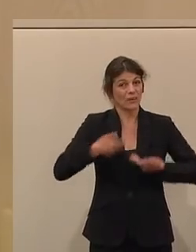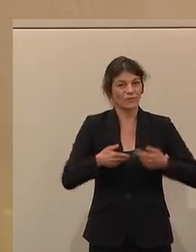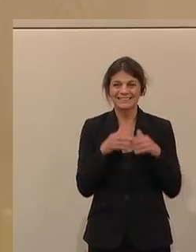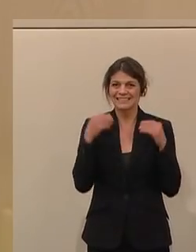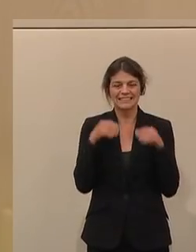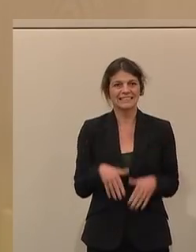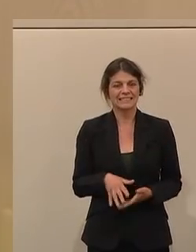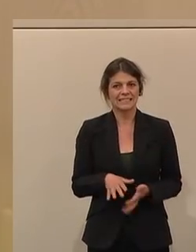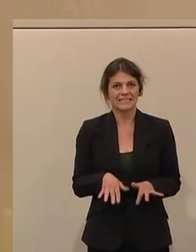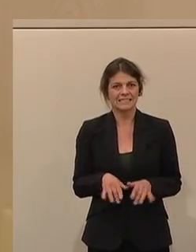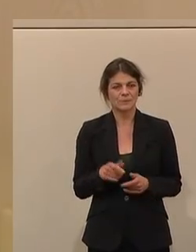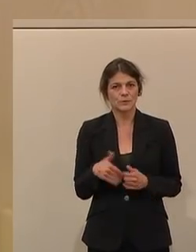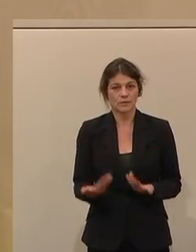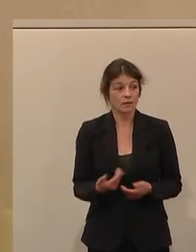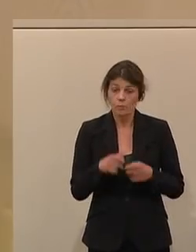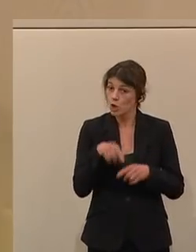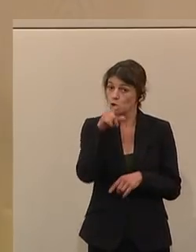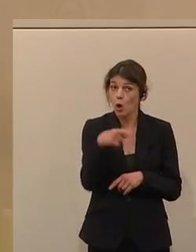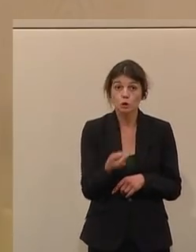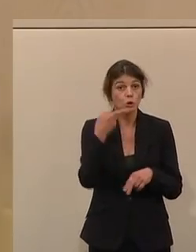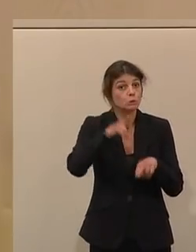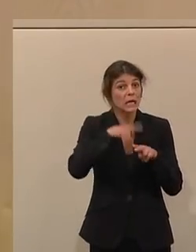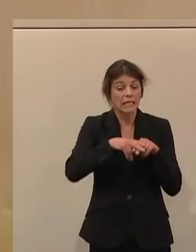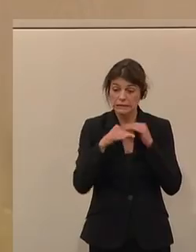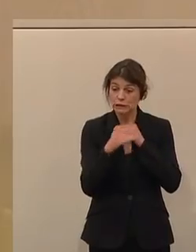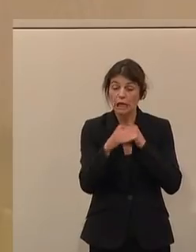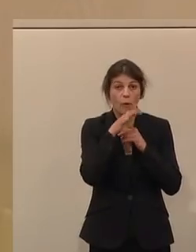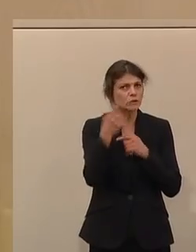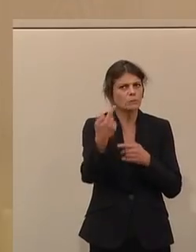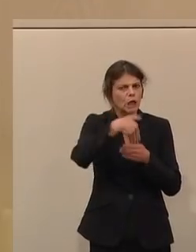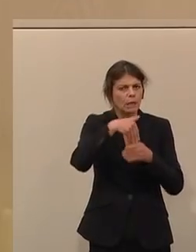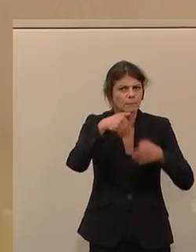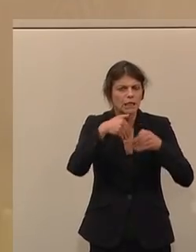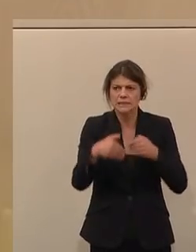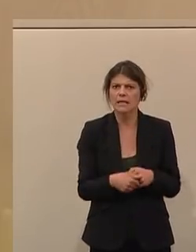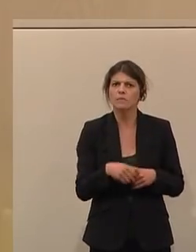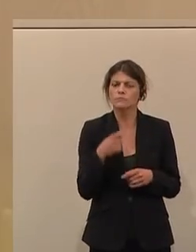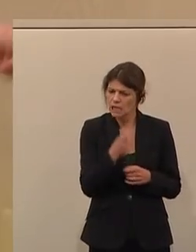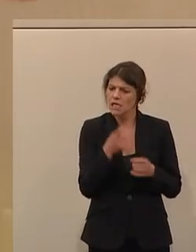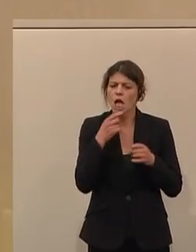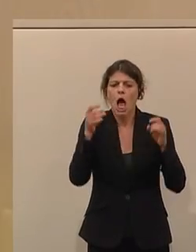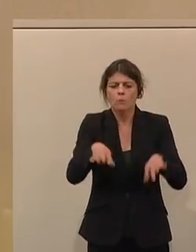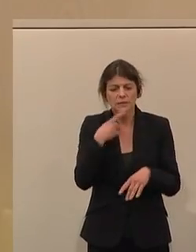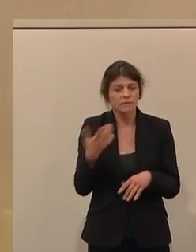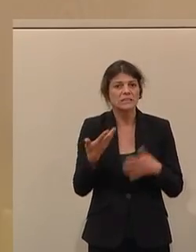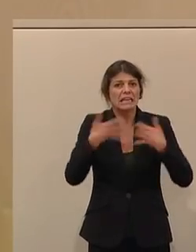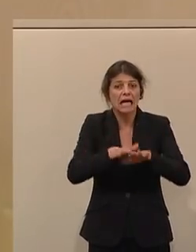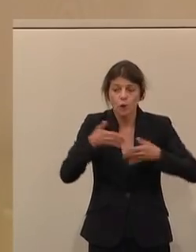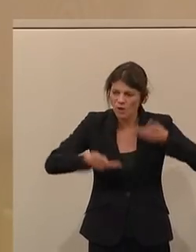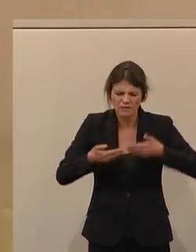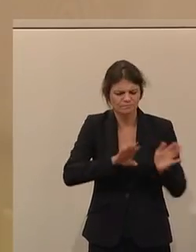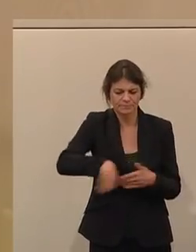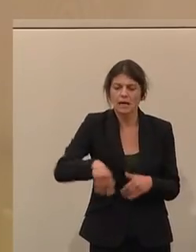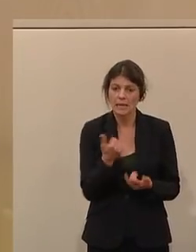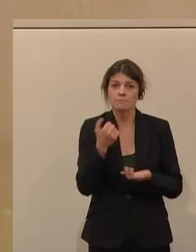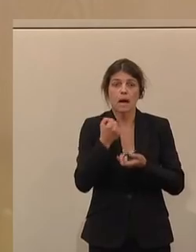Und 12 Stunden später sagt Seehofer als Innenminister eine Integrationskonferenz ab und macht eine